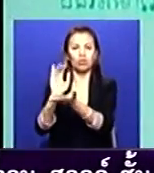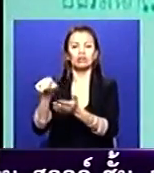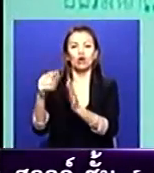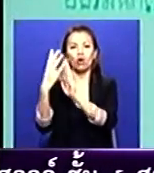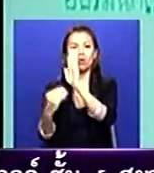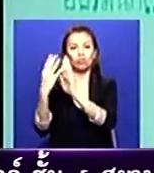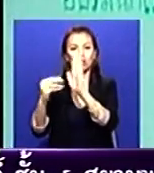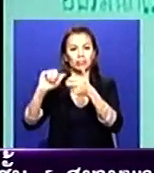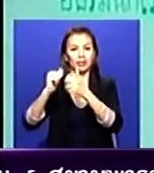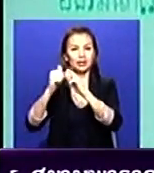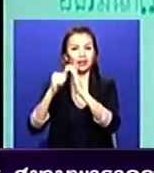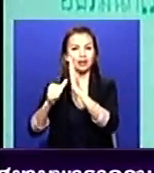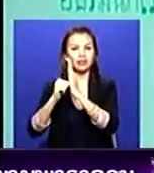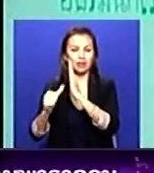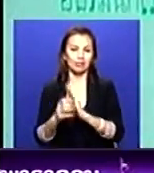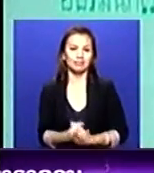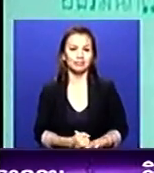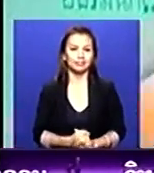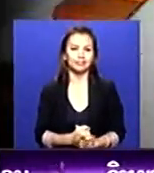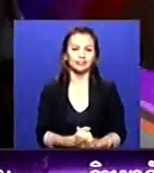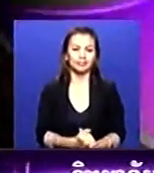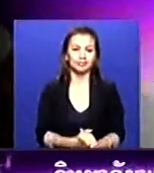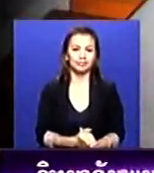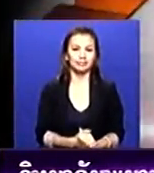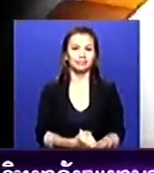บรมลดปัญหานักเรียนยกพวกตีกัน